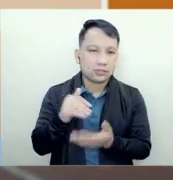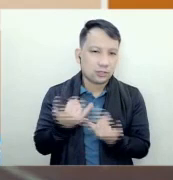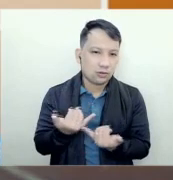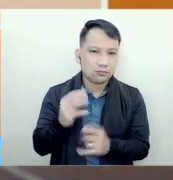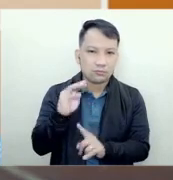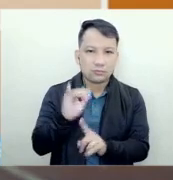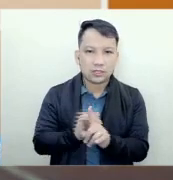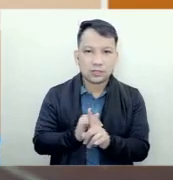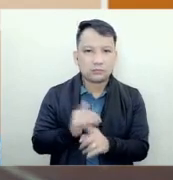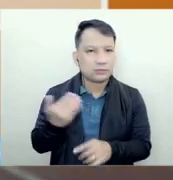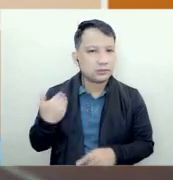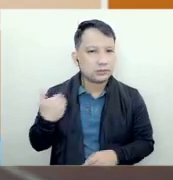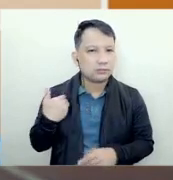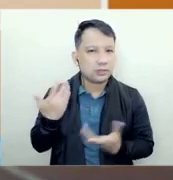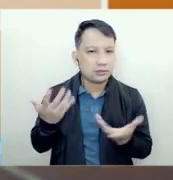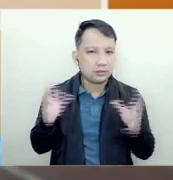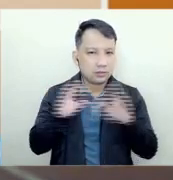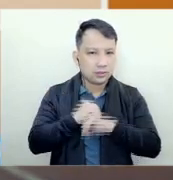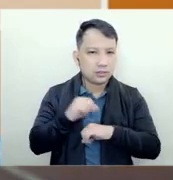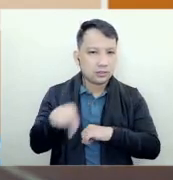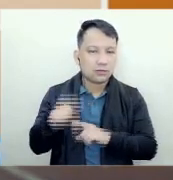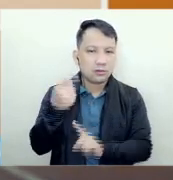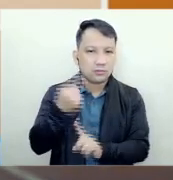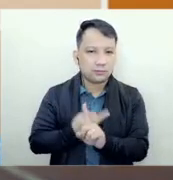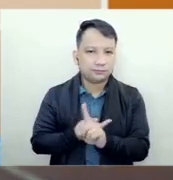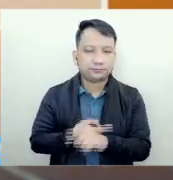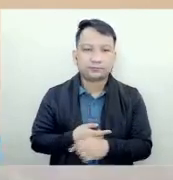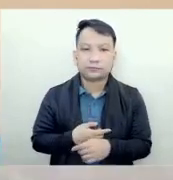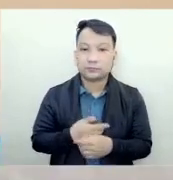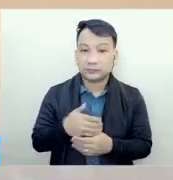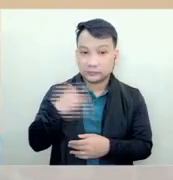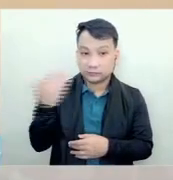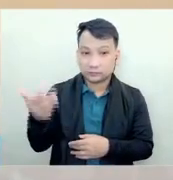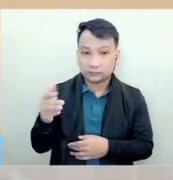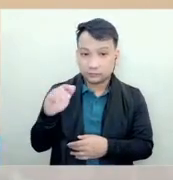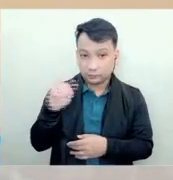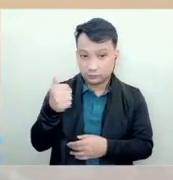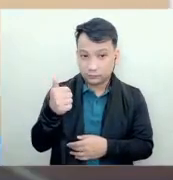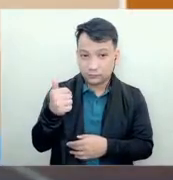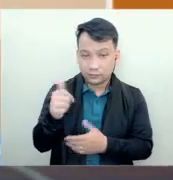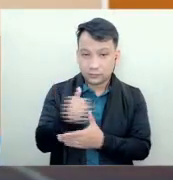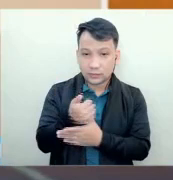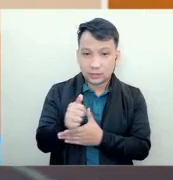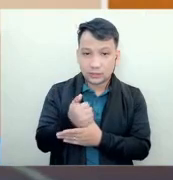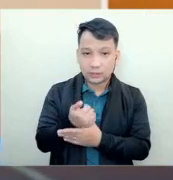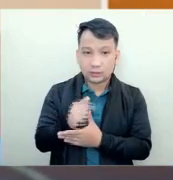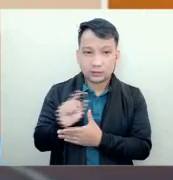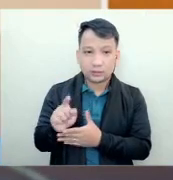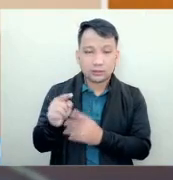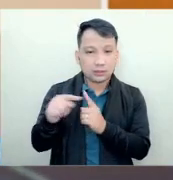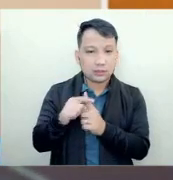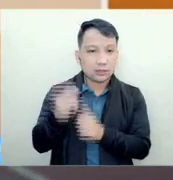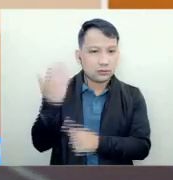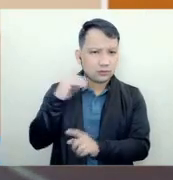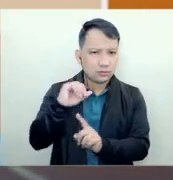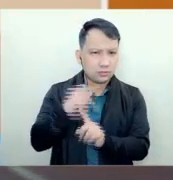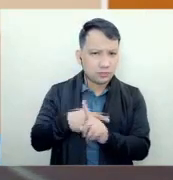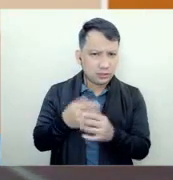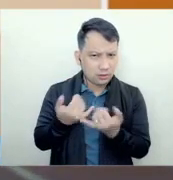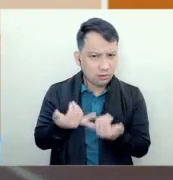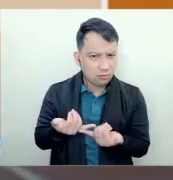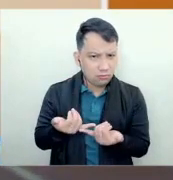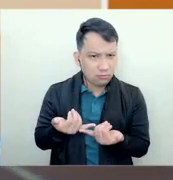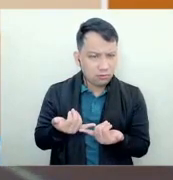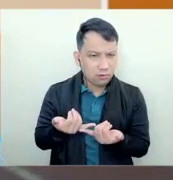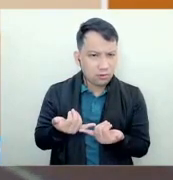at hindi pa natatapos niyan ang buwan. At sa dating 10 daily average cases ng COVID-19 positive noong Abril, ngayon